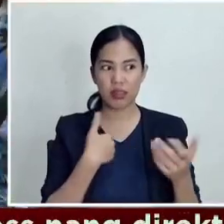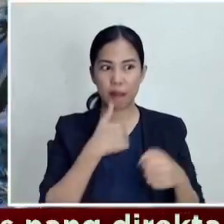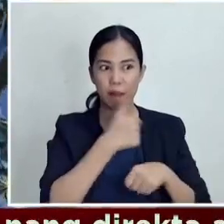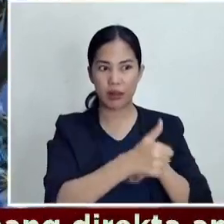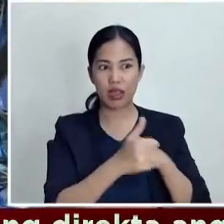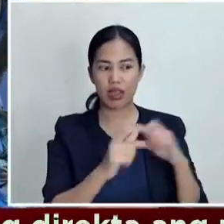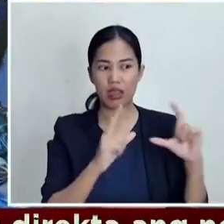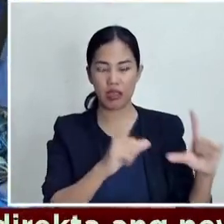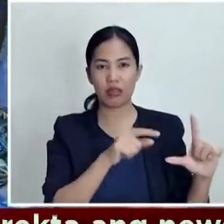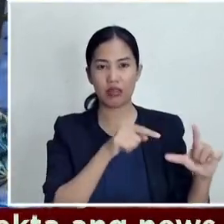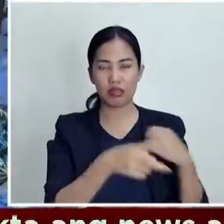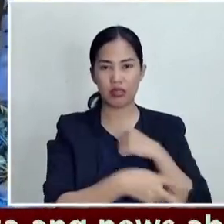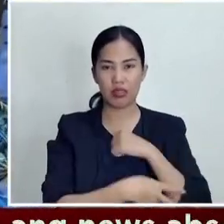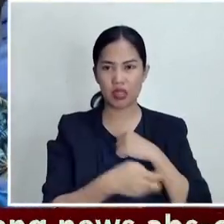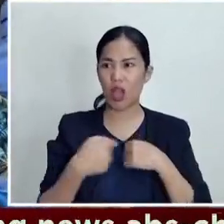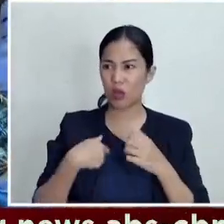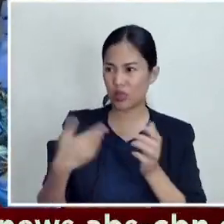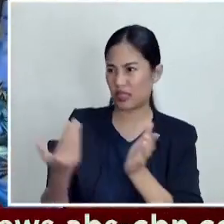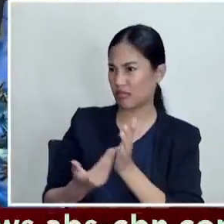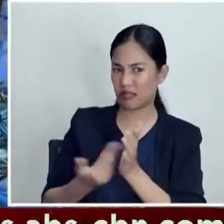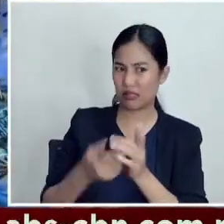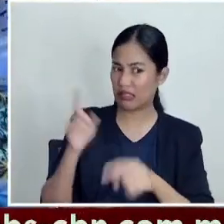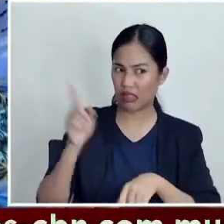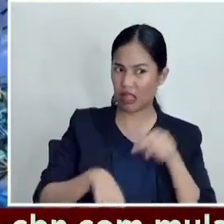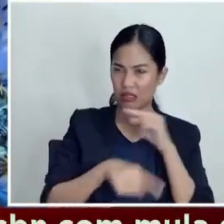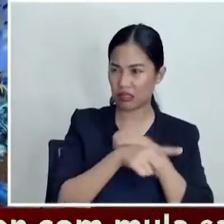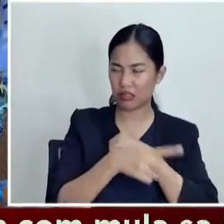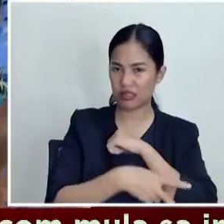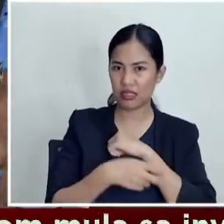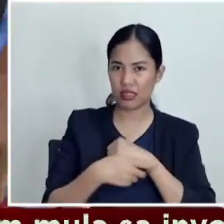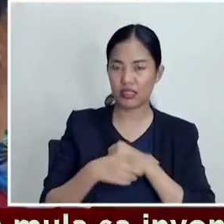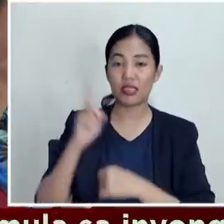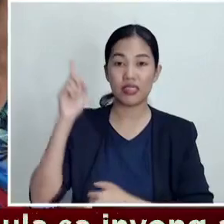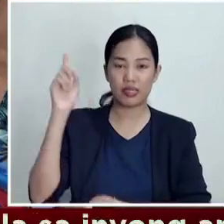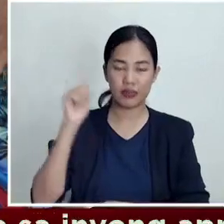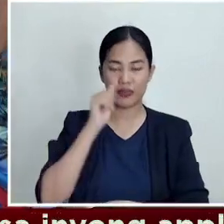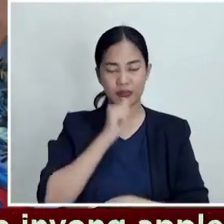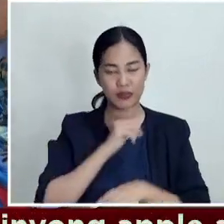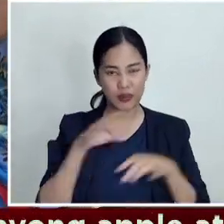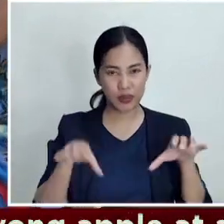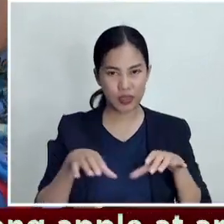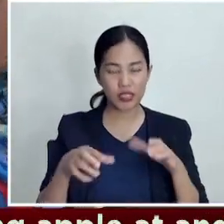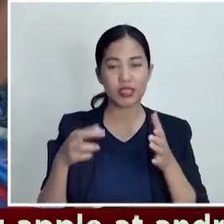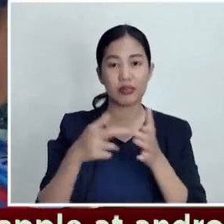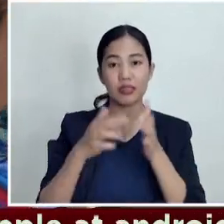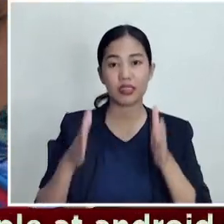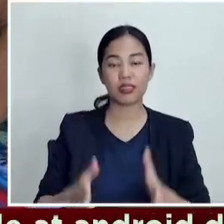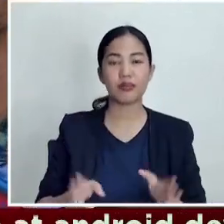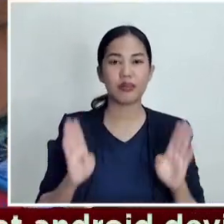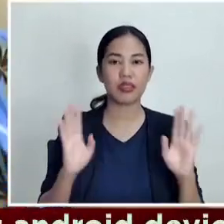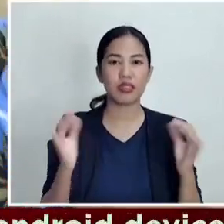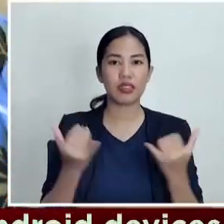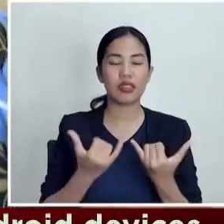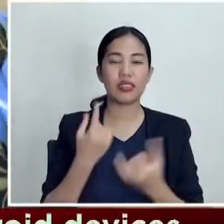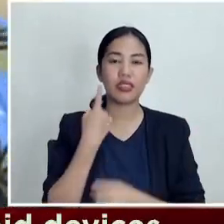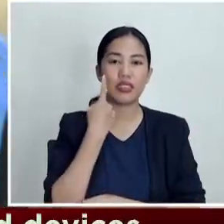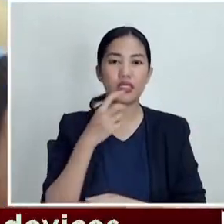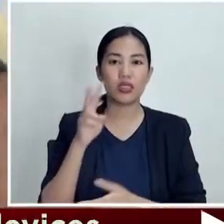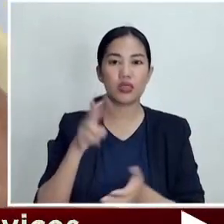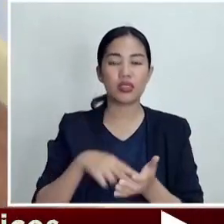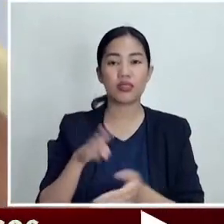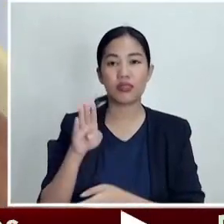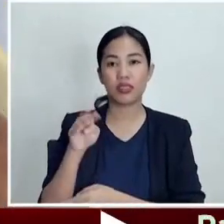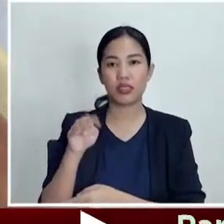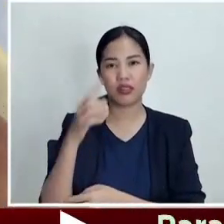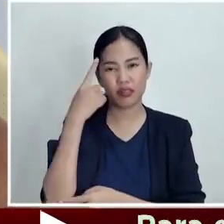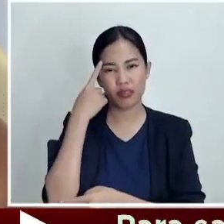kaya. Dahil sa tiyaga at sipag, siya naging kinatawan ng kanilang barangay noong 2014 para sa